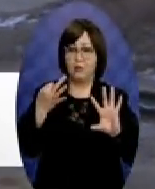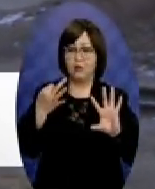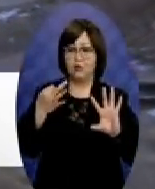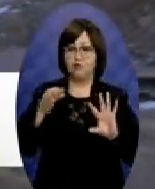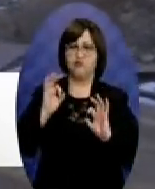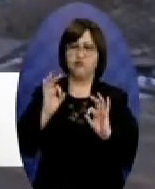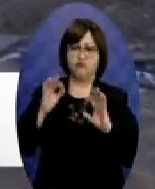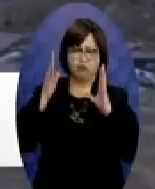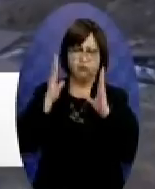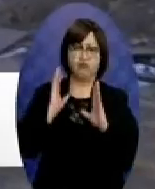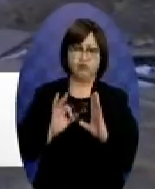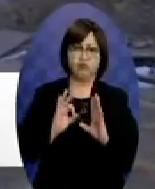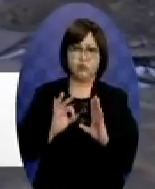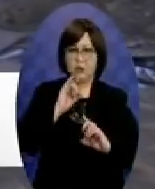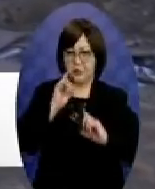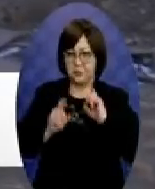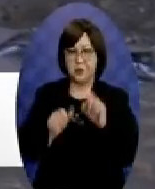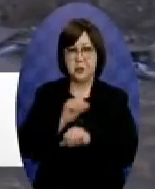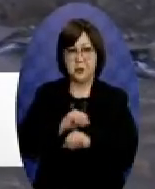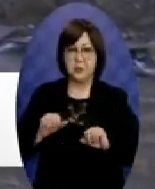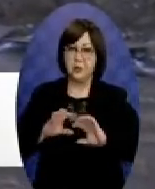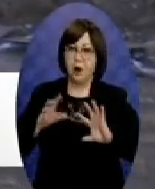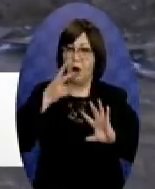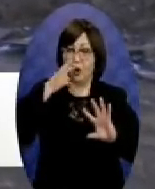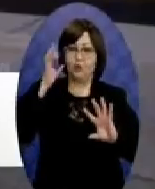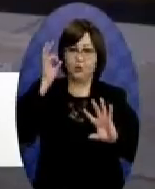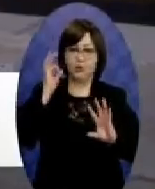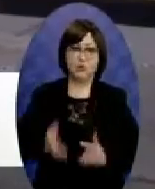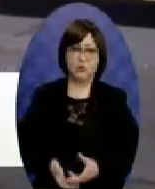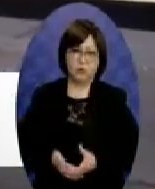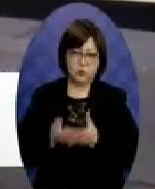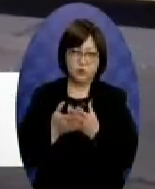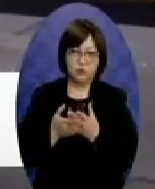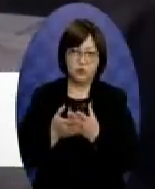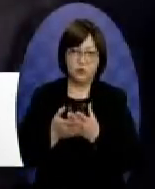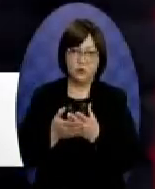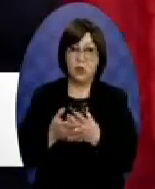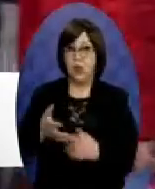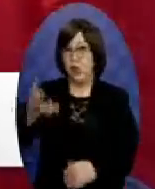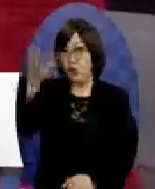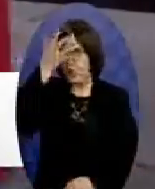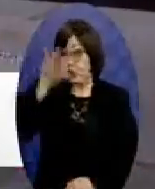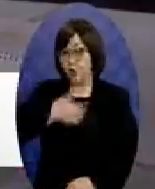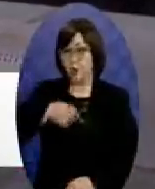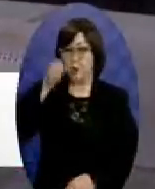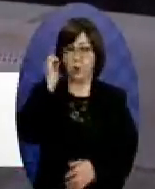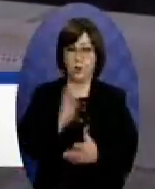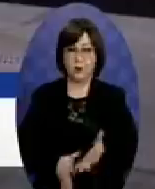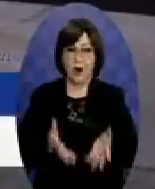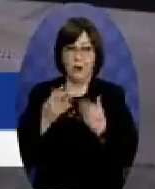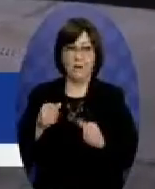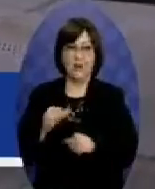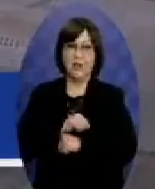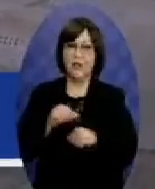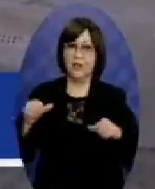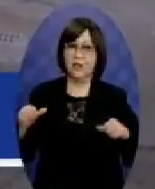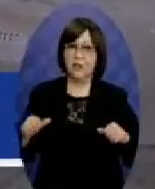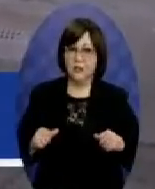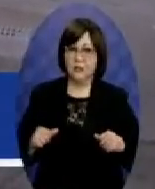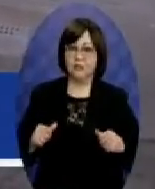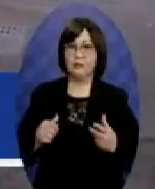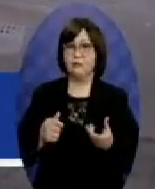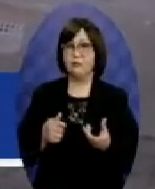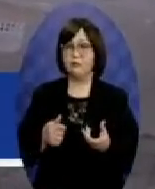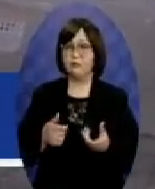дүгнжээ. Иргэдч мөн энэ шийдвэрийг дэмжиж байлаа. Төр аваад ард иргэдтэй тэрийг өгдөг бол одоо бид